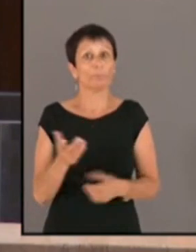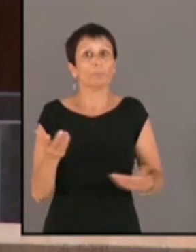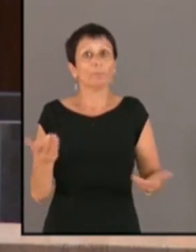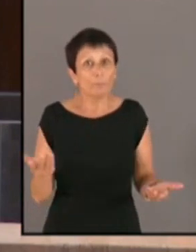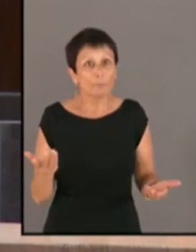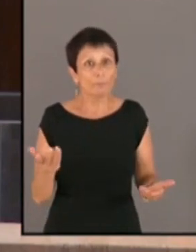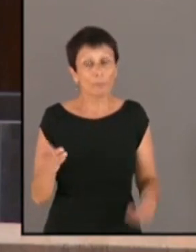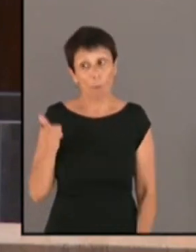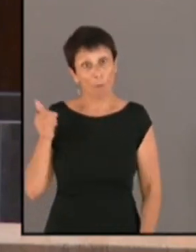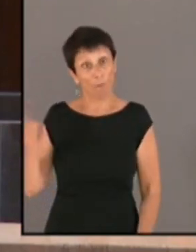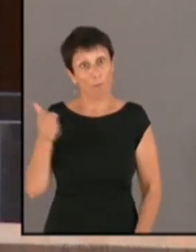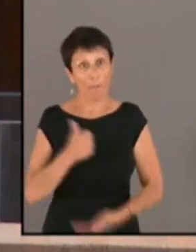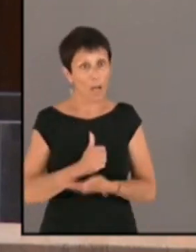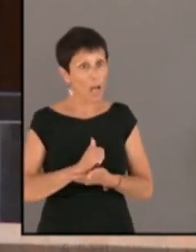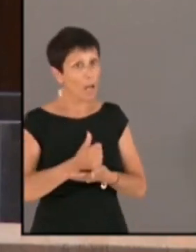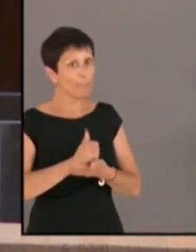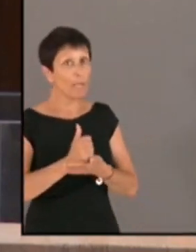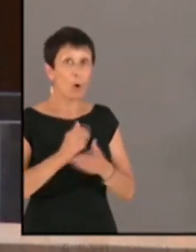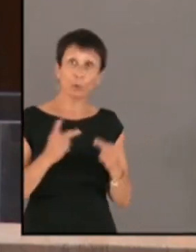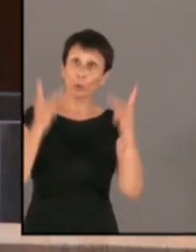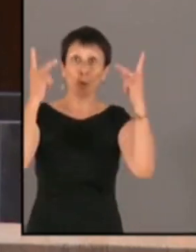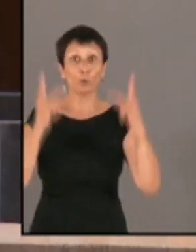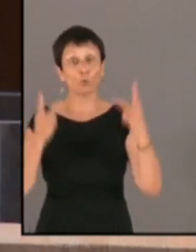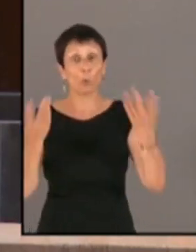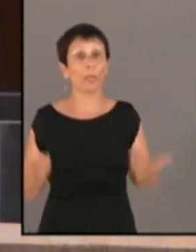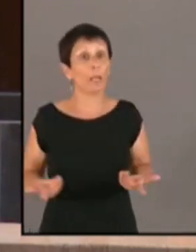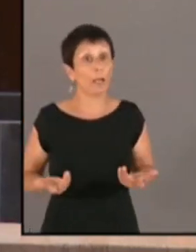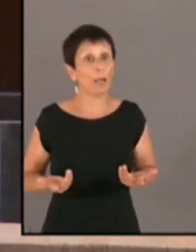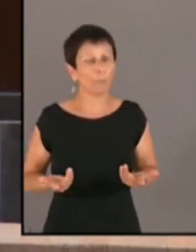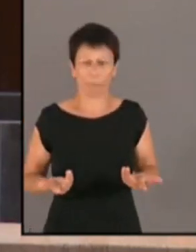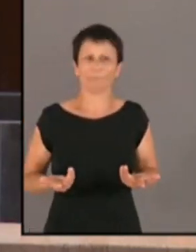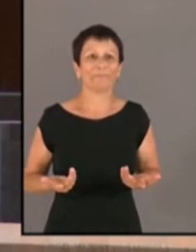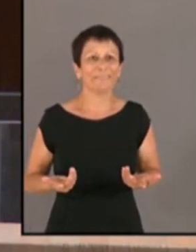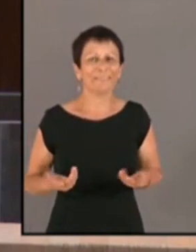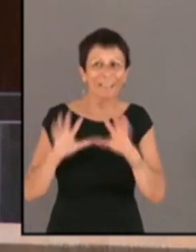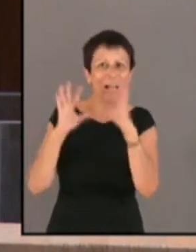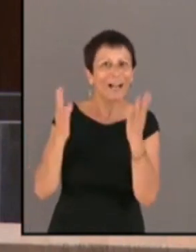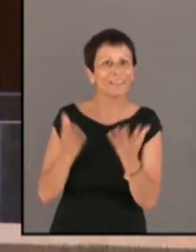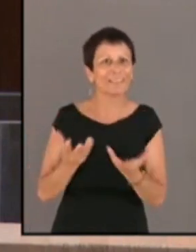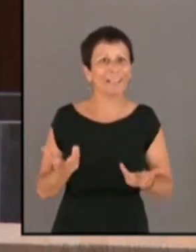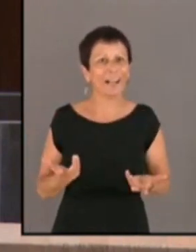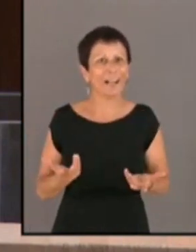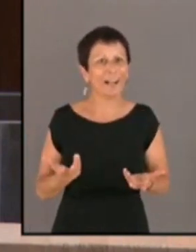auriez piloté la journée. Donc tout ceci